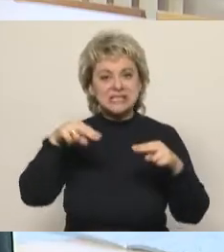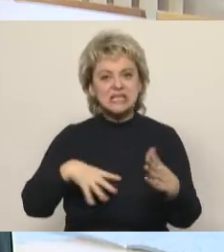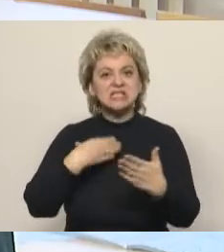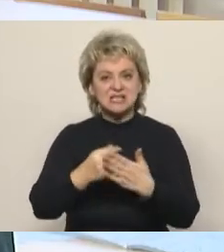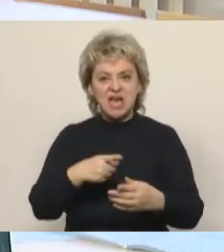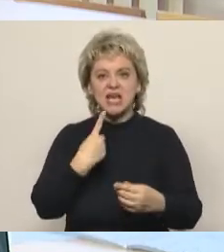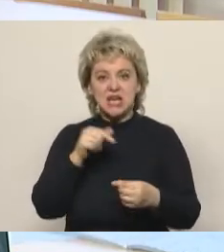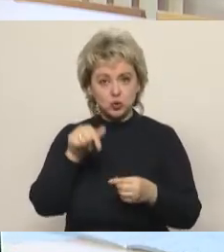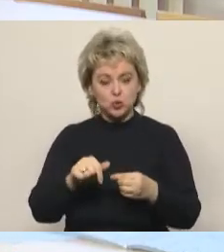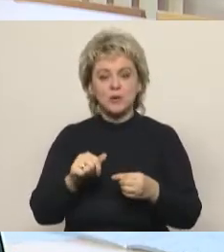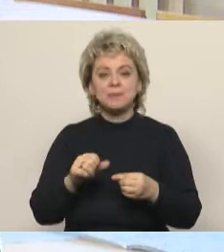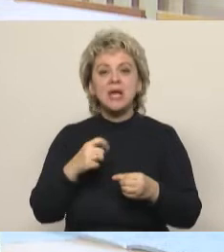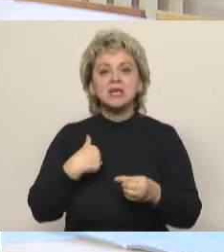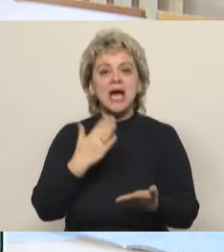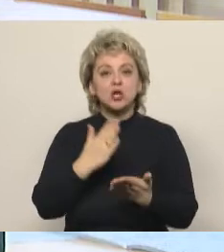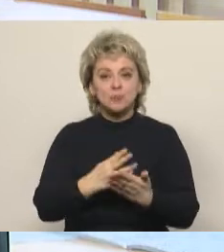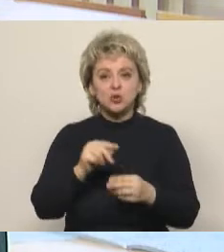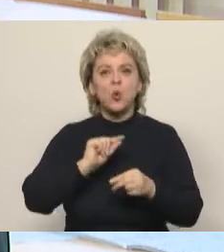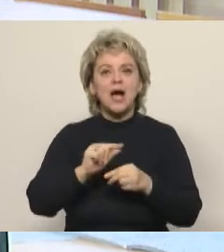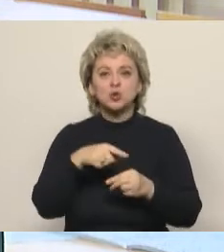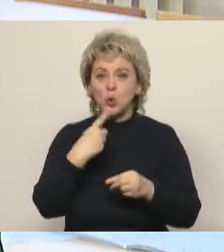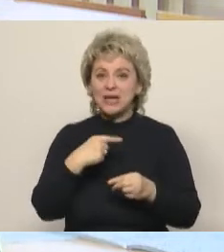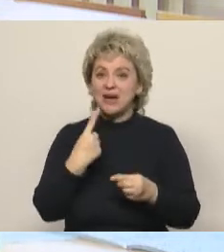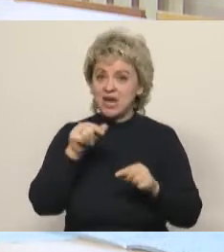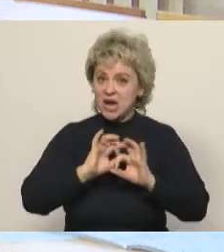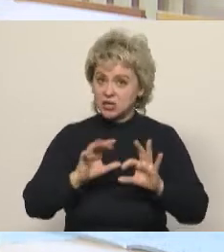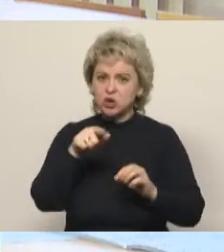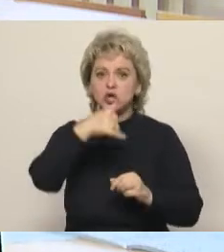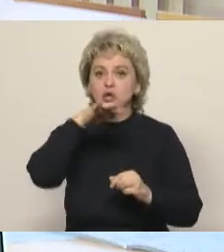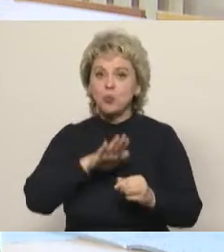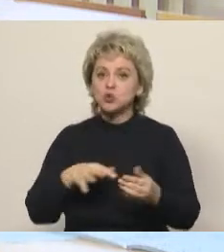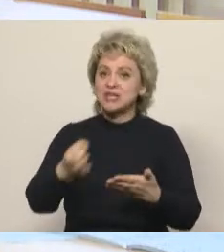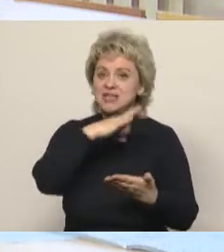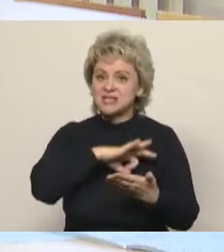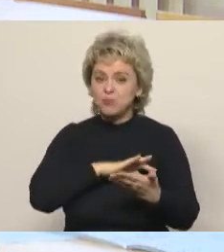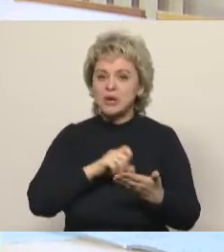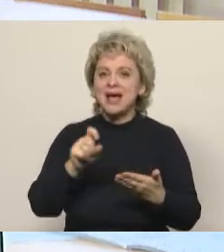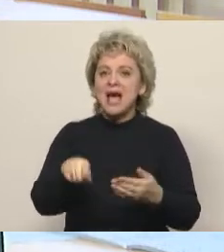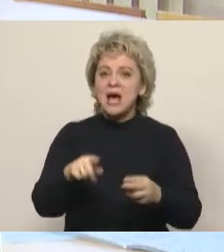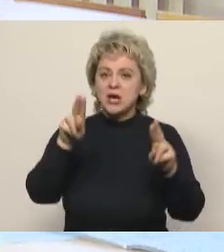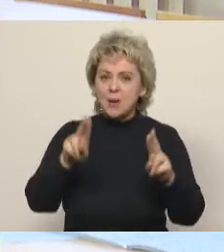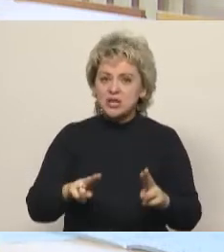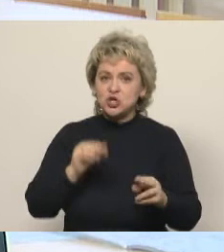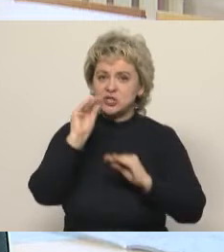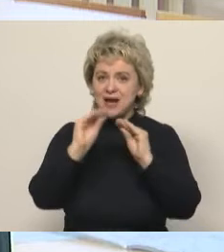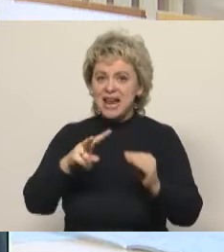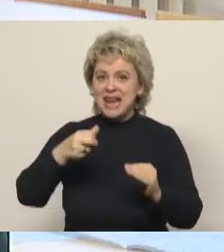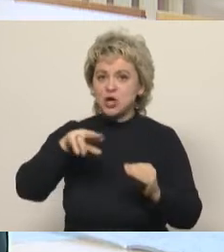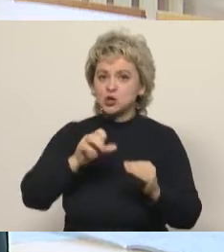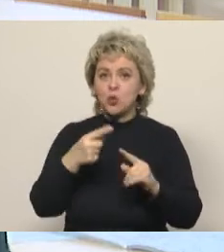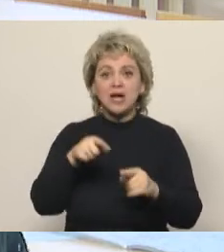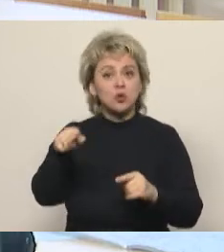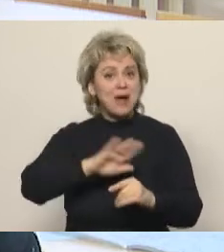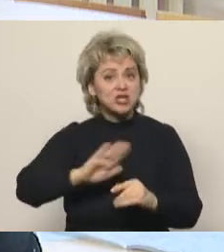речью. Я имею в виду контроль речи. Ты не можешь использовать грамматические конструкции, лексику, которую они